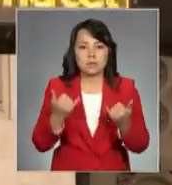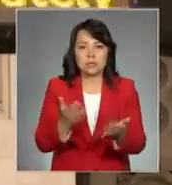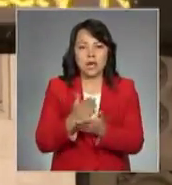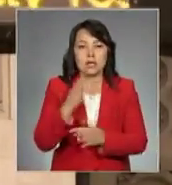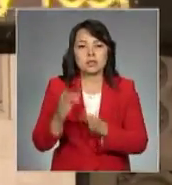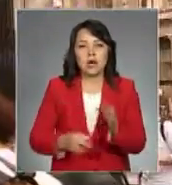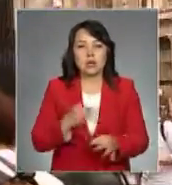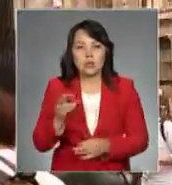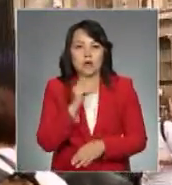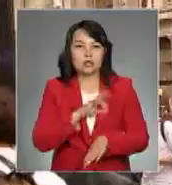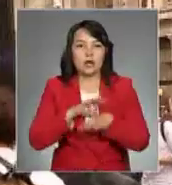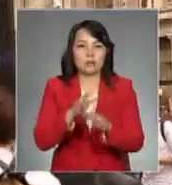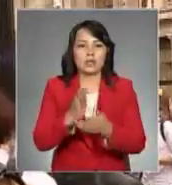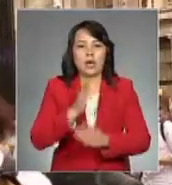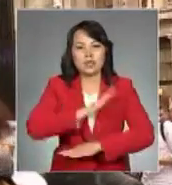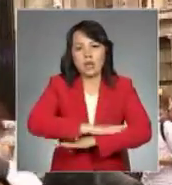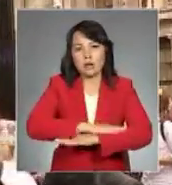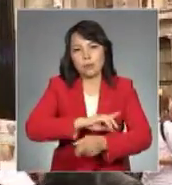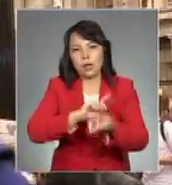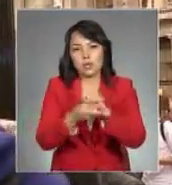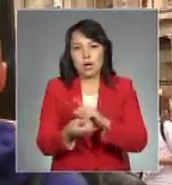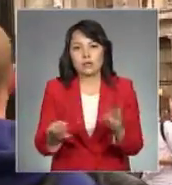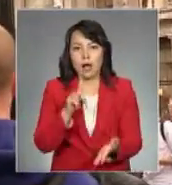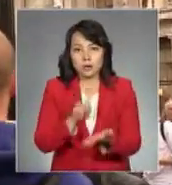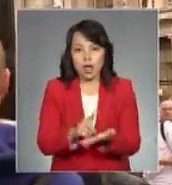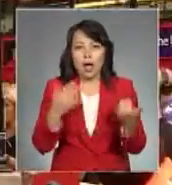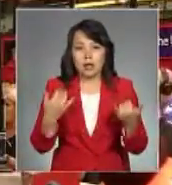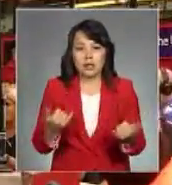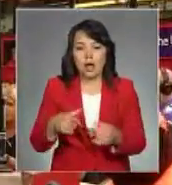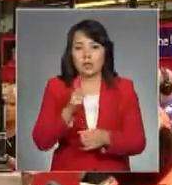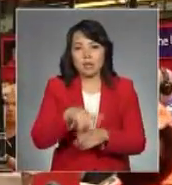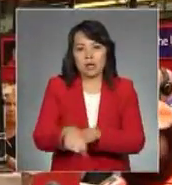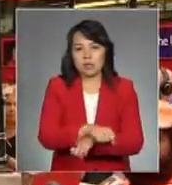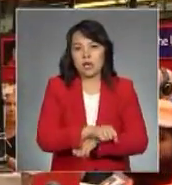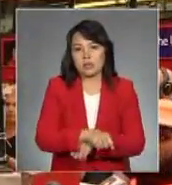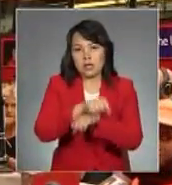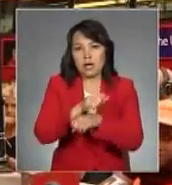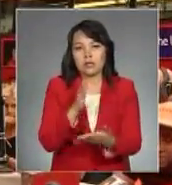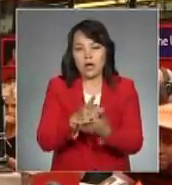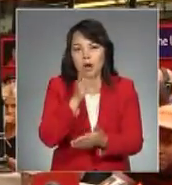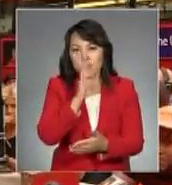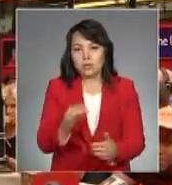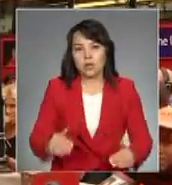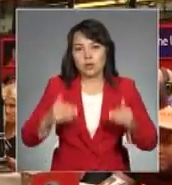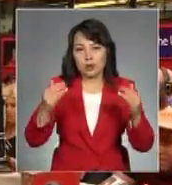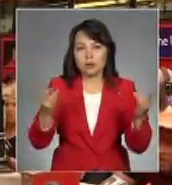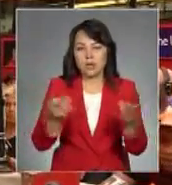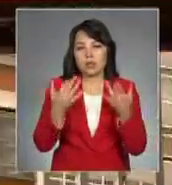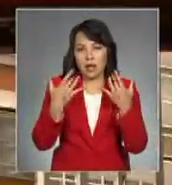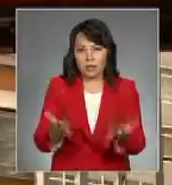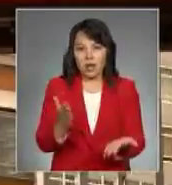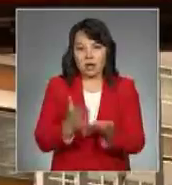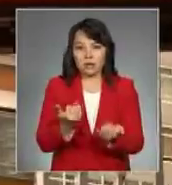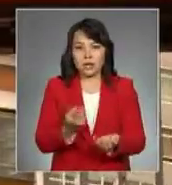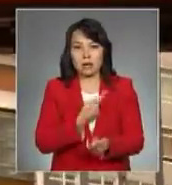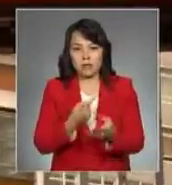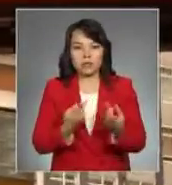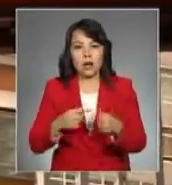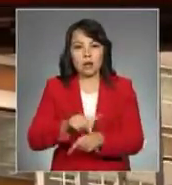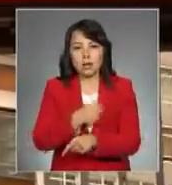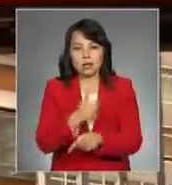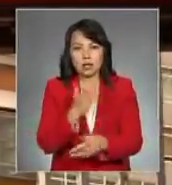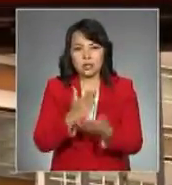тәулік бойы қызмет көрсету тәртібіне көшу керек. Осыған байланысты ереуілшілер жалақыларын көтеруді талап етті. Алайда метрополитен